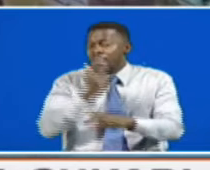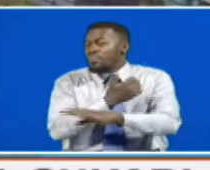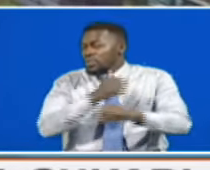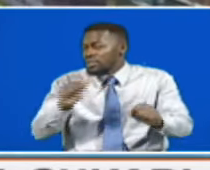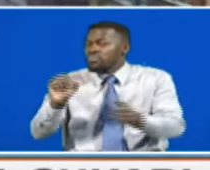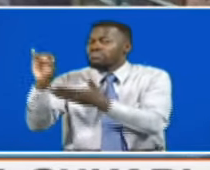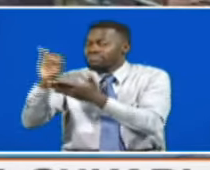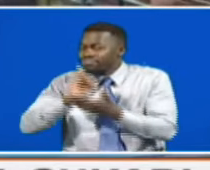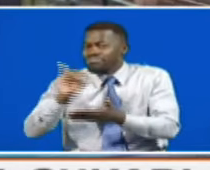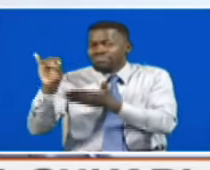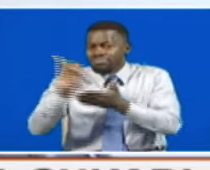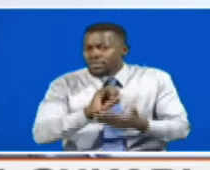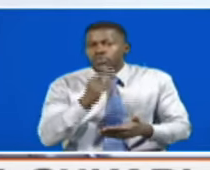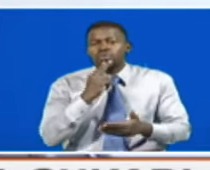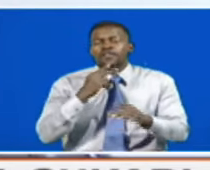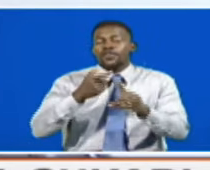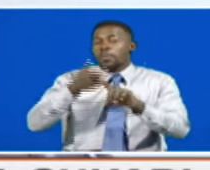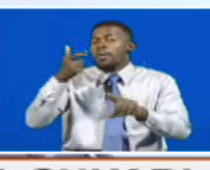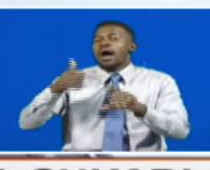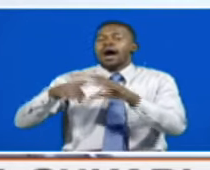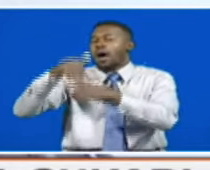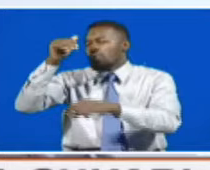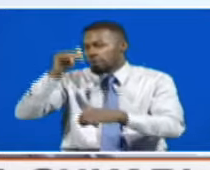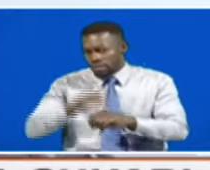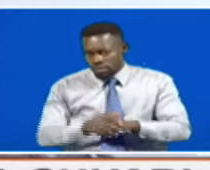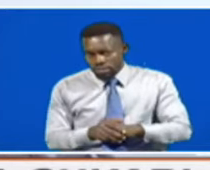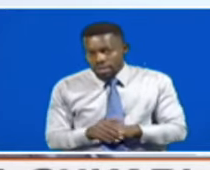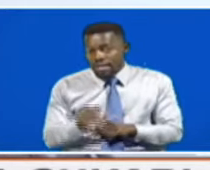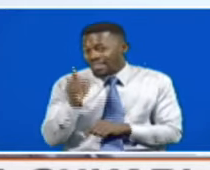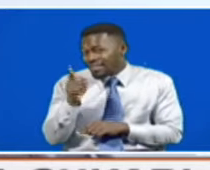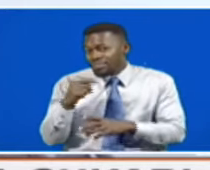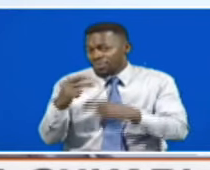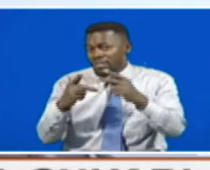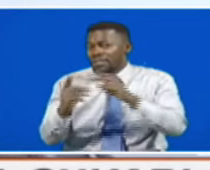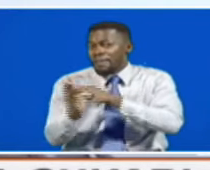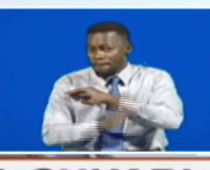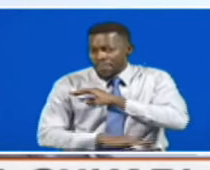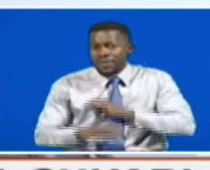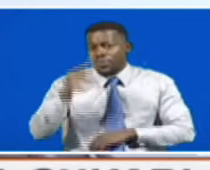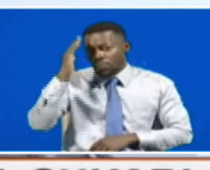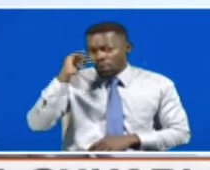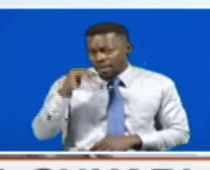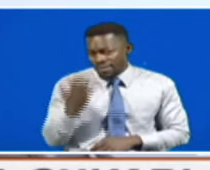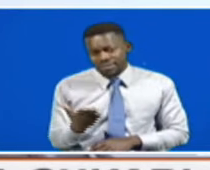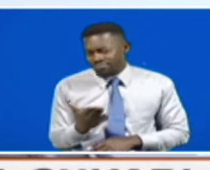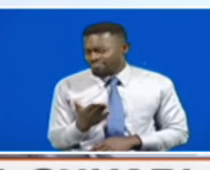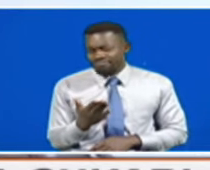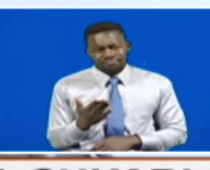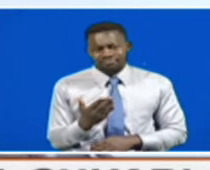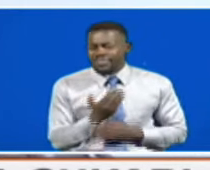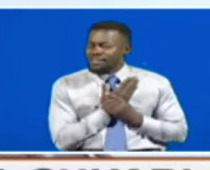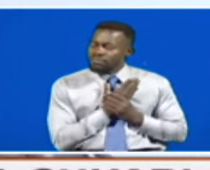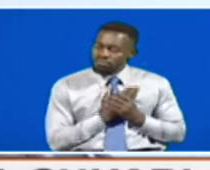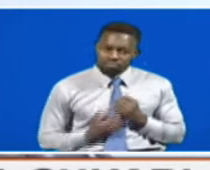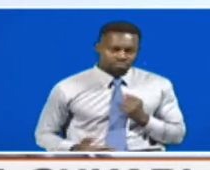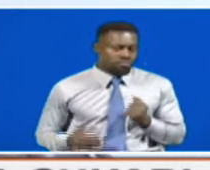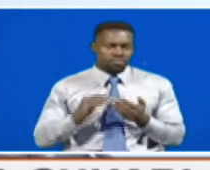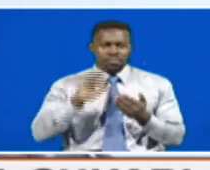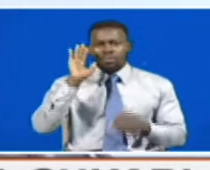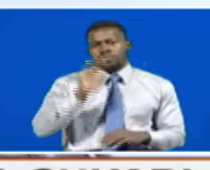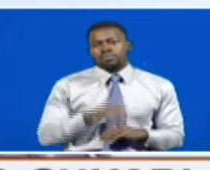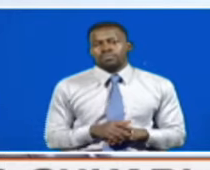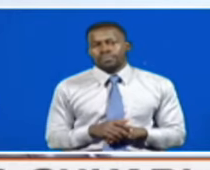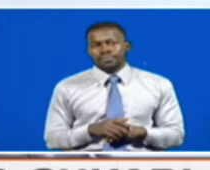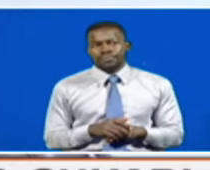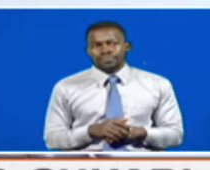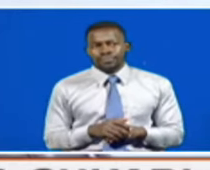serikali ikalemazwa. It will even discourage the leasing process that they are talking about. There is no investor who will